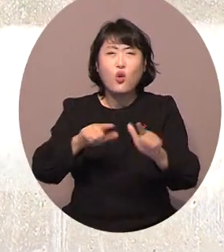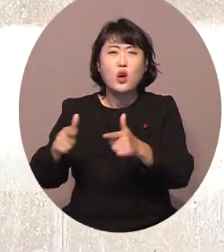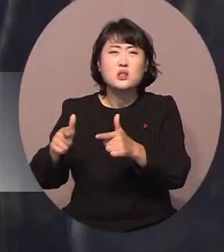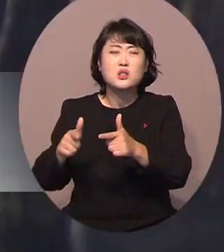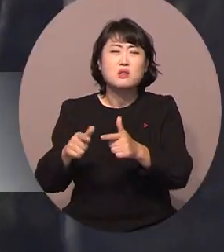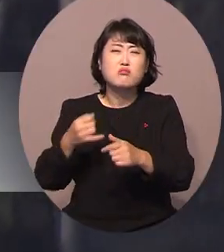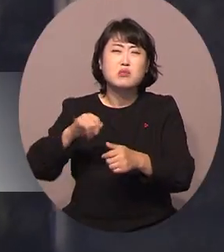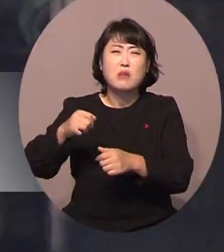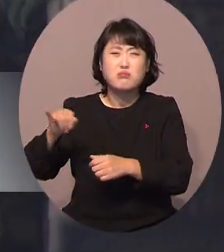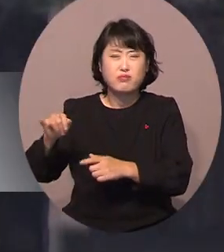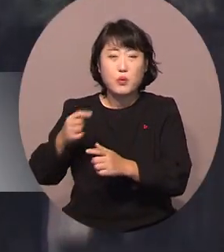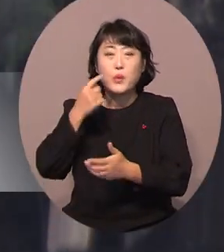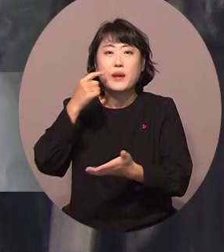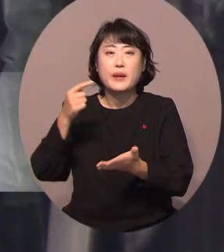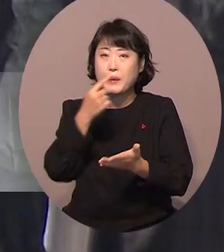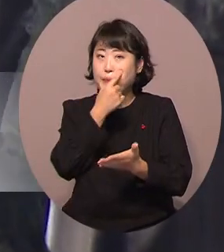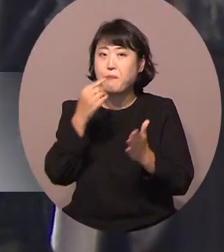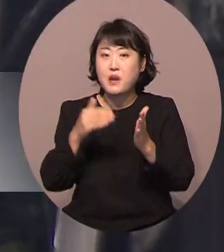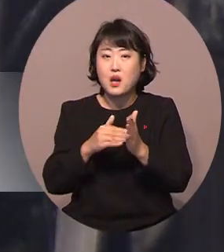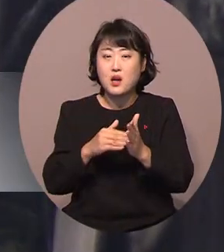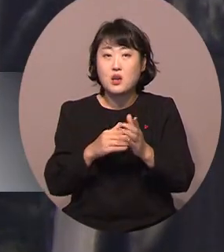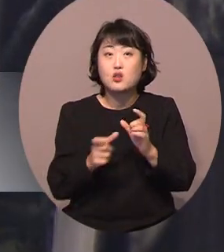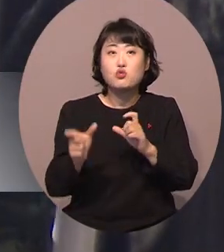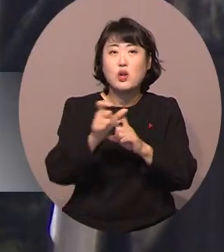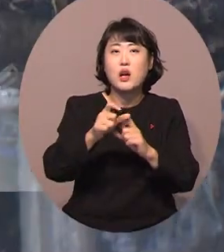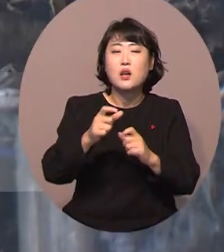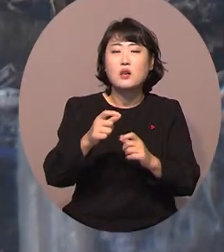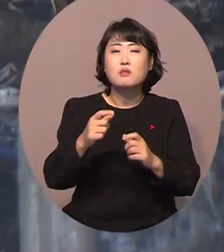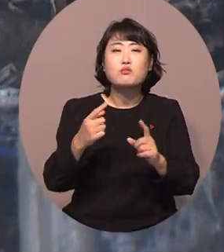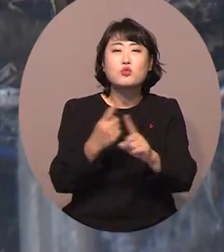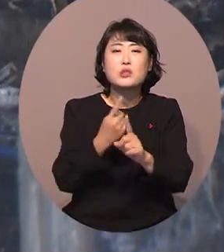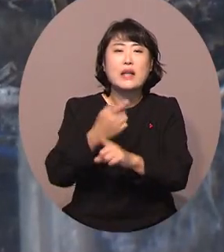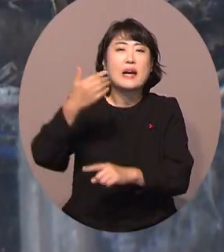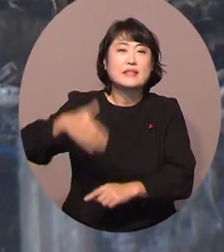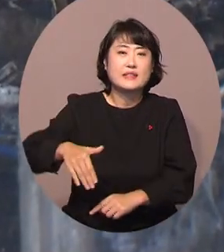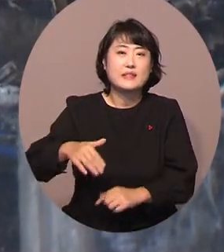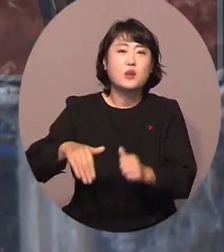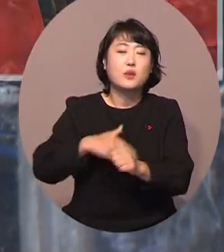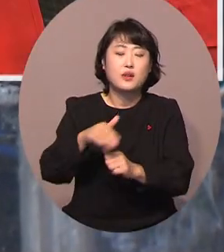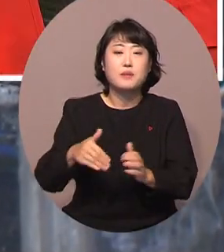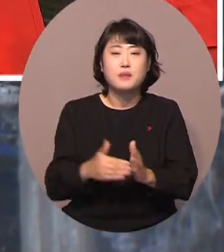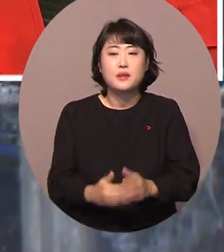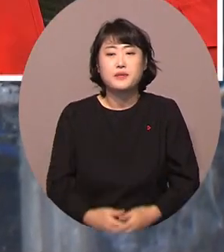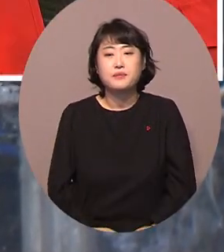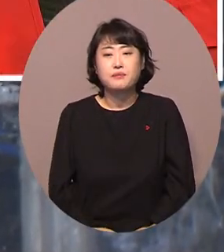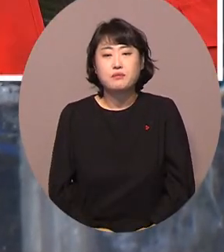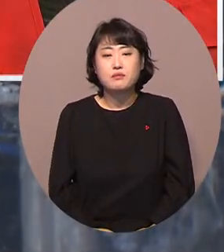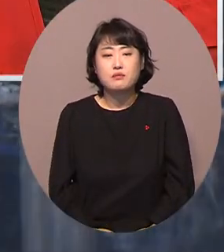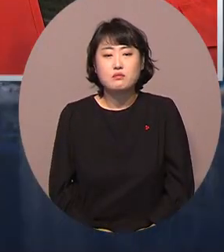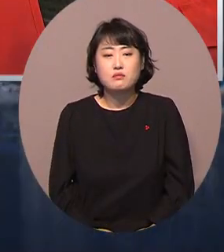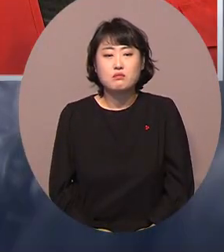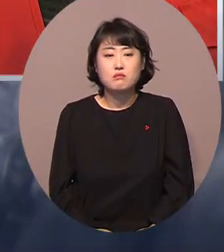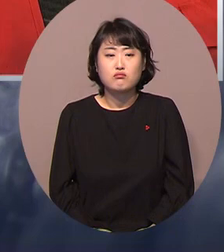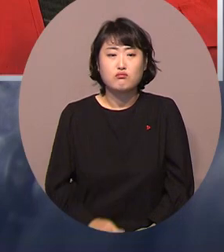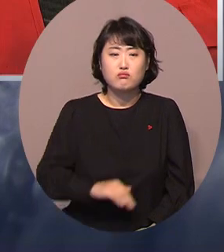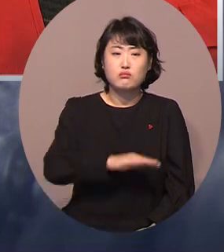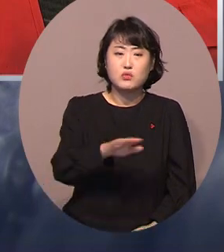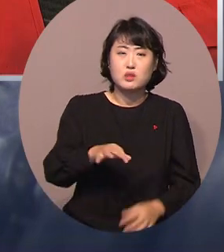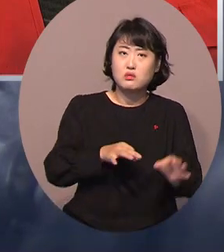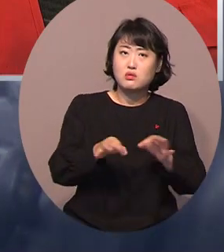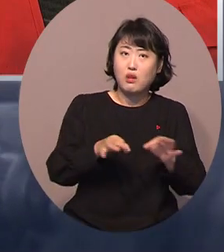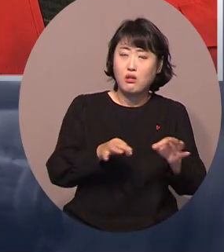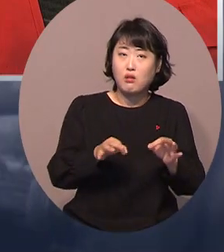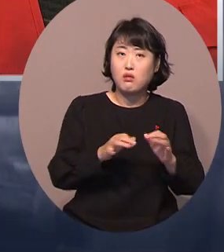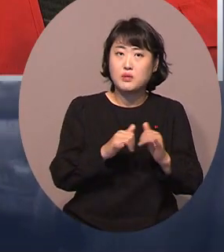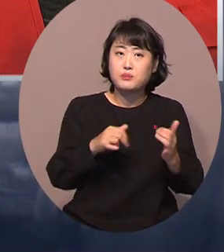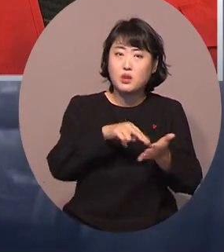조작 분량을 확인했고 일부는 아직 보안 조치를 하지 못했습니다 어쨌든 저희 입장에서는 그